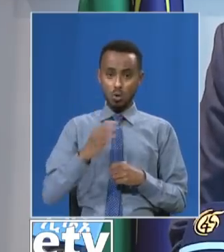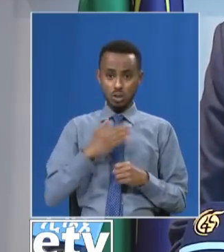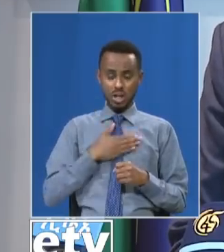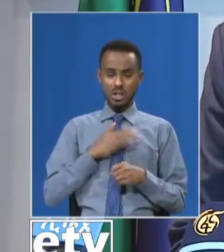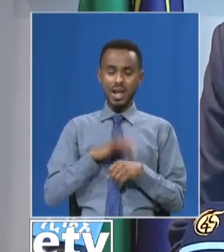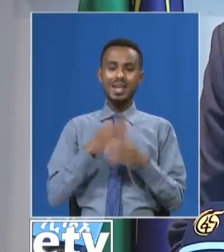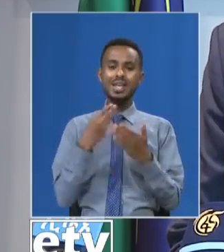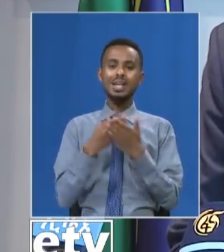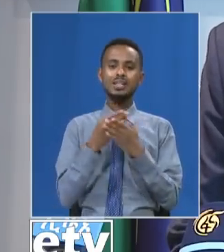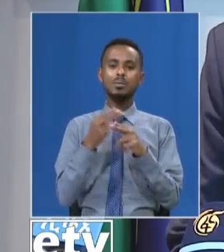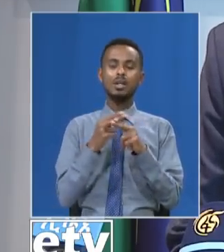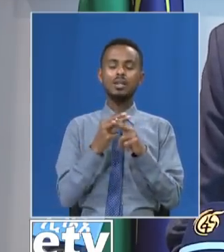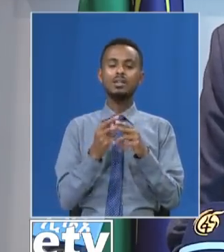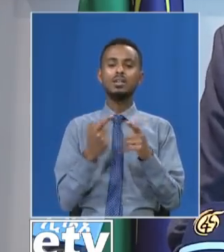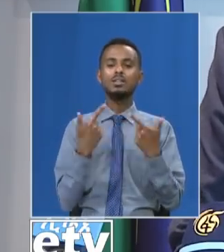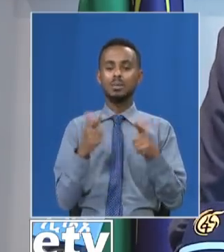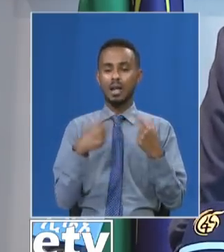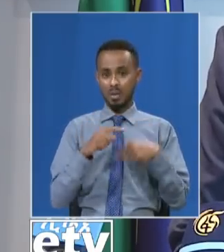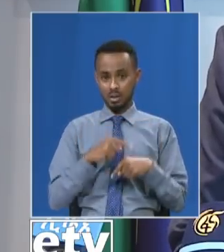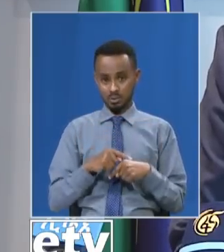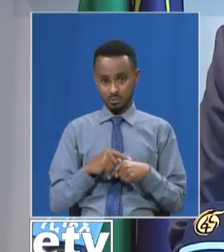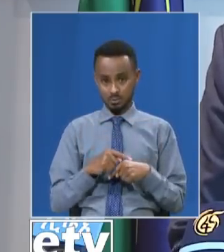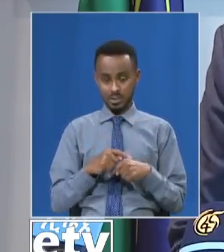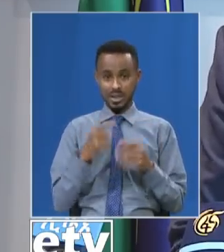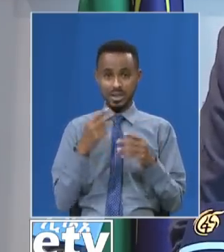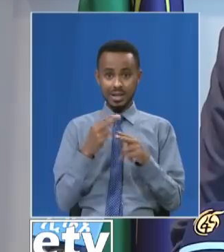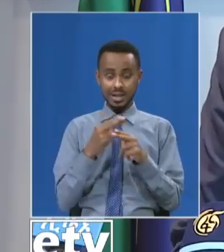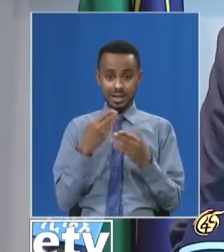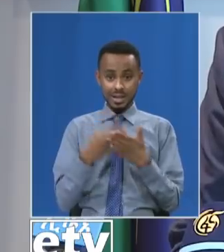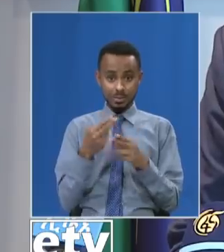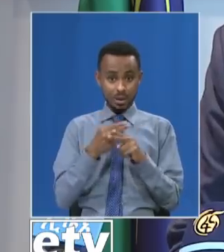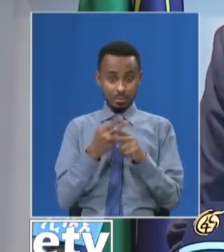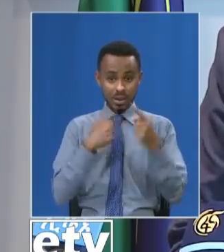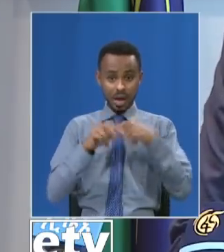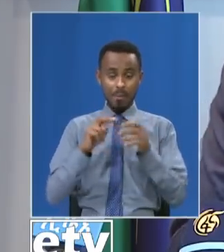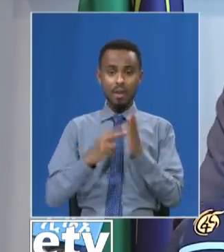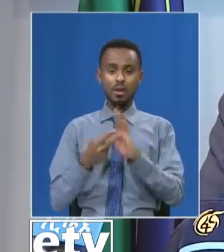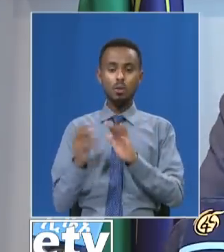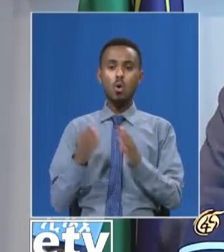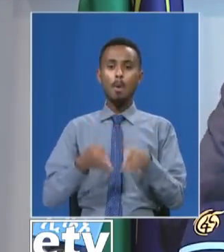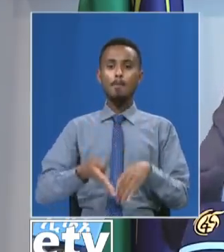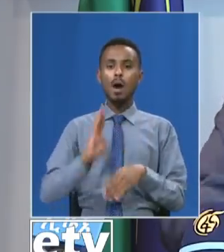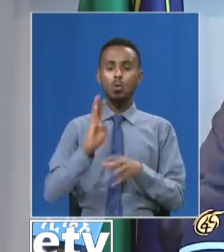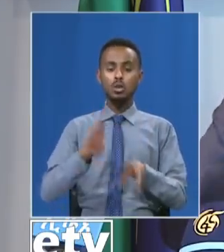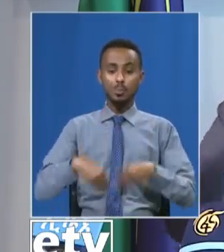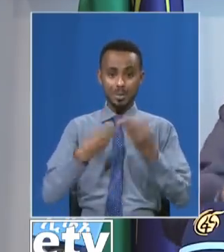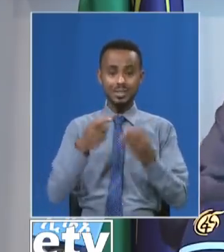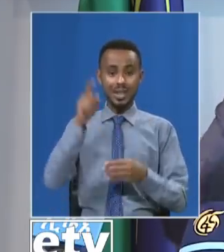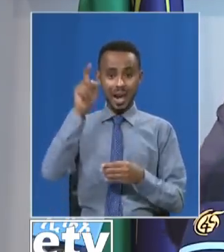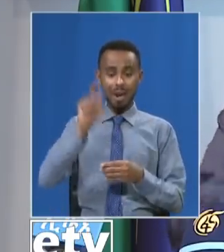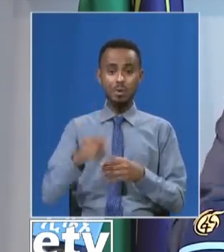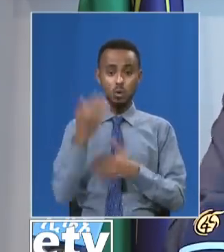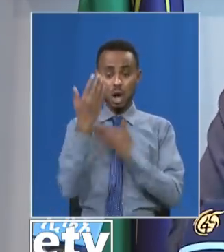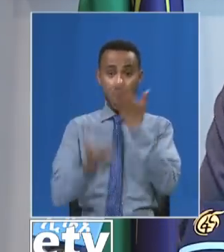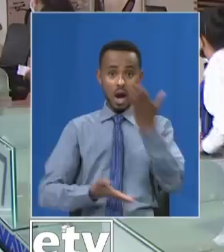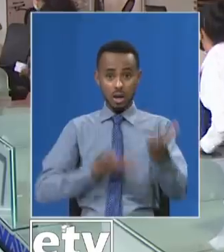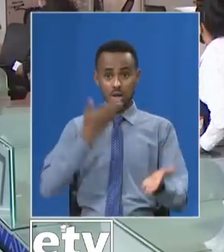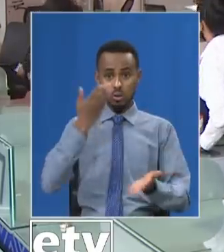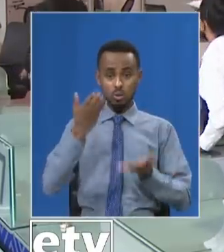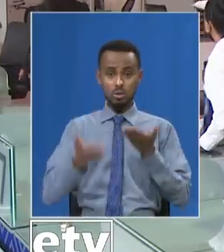ላይ የገንዘብ እጥረት ይከሰታል ማለት ነው። የገንዘብ እጥረት ደግሞ ተከሰተ ማለት ባንኮች መስጠት ያለባቸውን